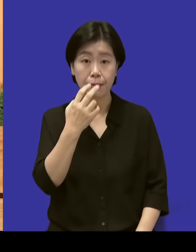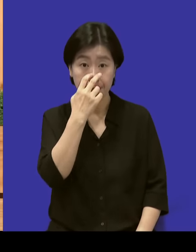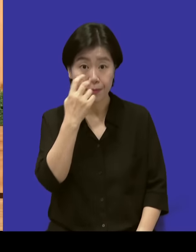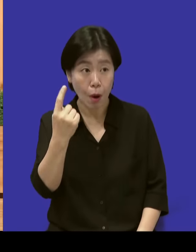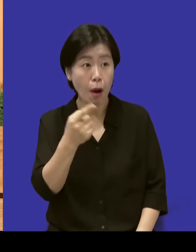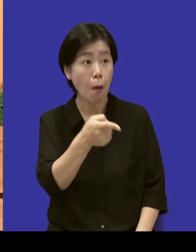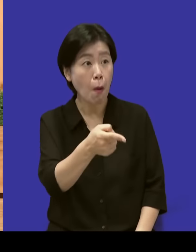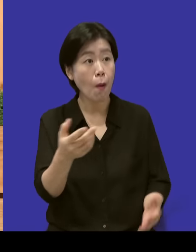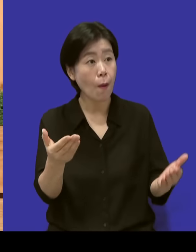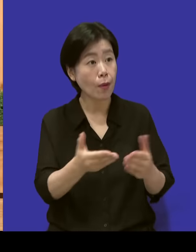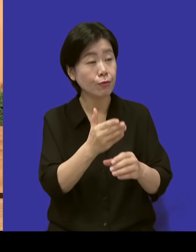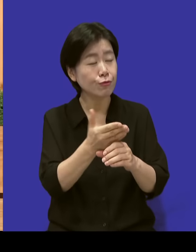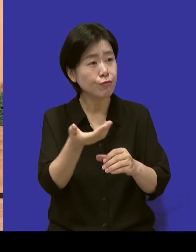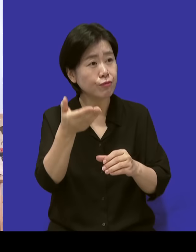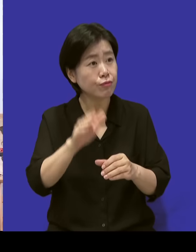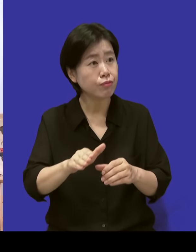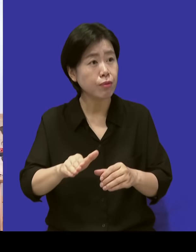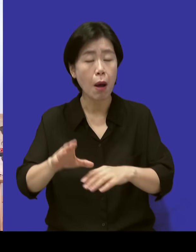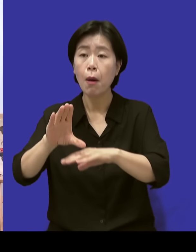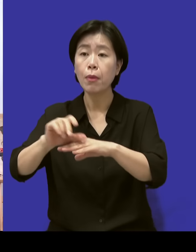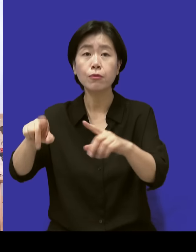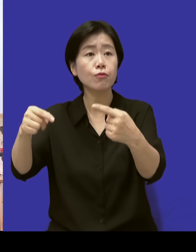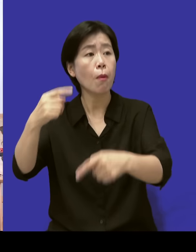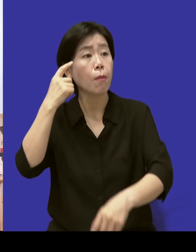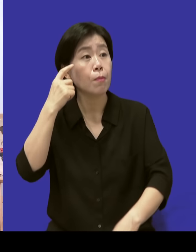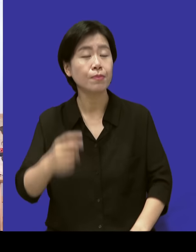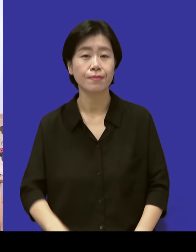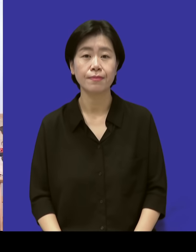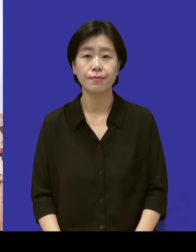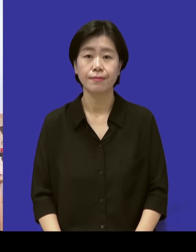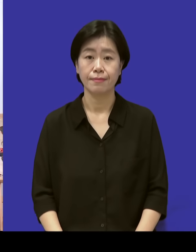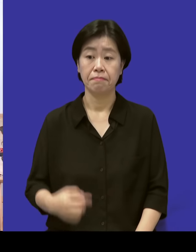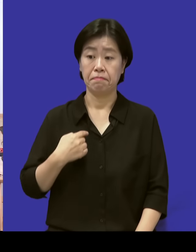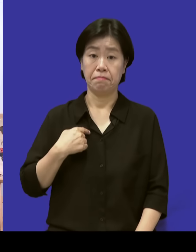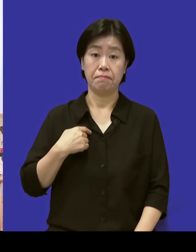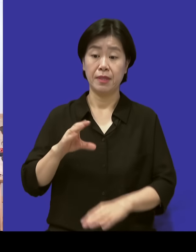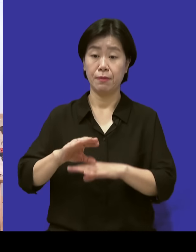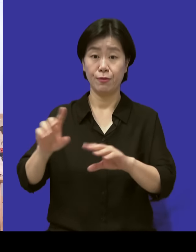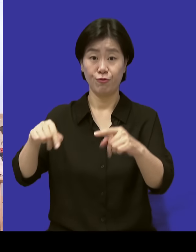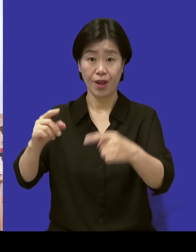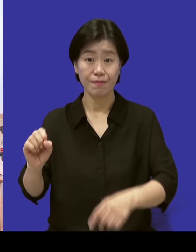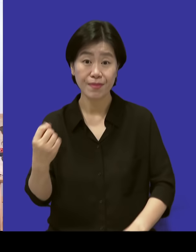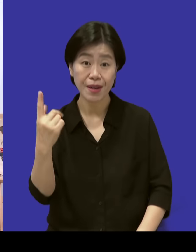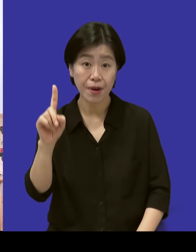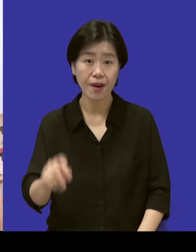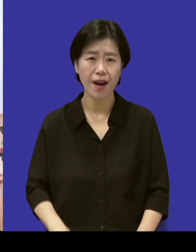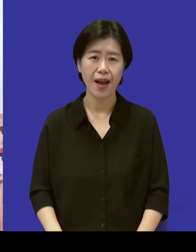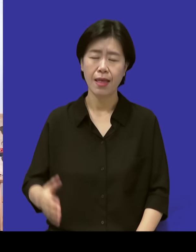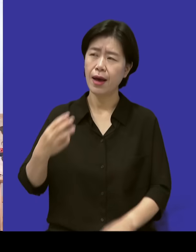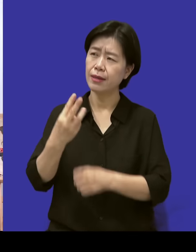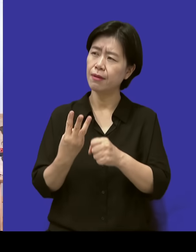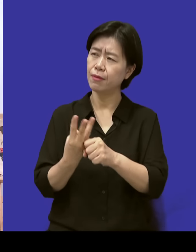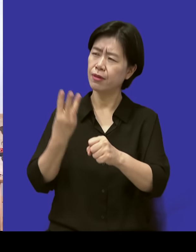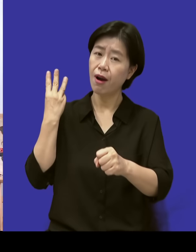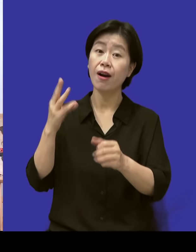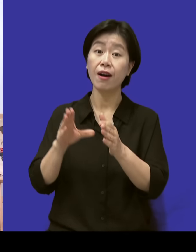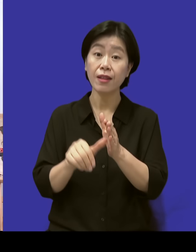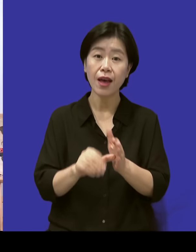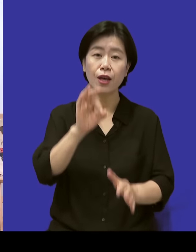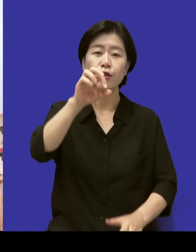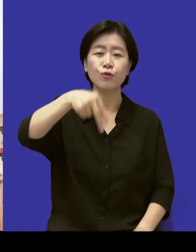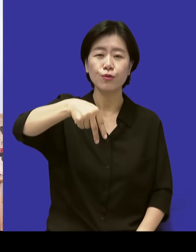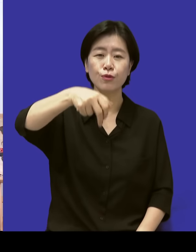방송에 어떻게 출연하게 되셨어요? 아, 네. 그 피지컬 100 출연하게 된 계기는 예. 예전에 제가 한 3년 전쯤에 그